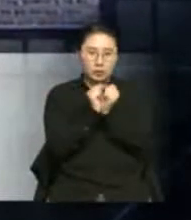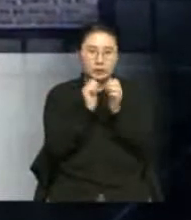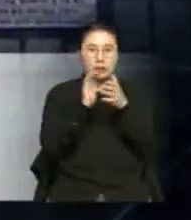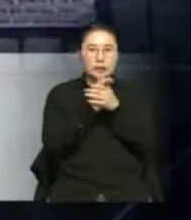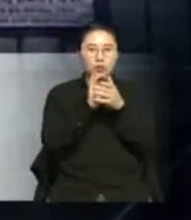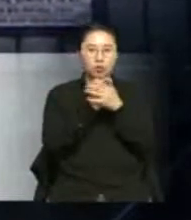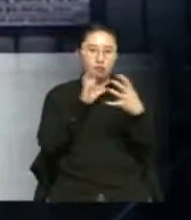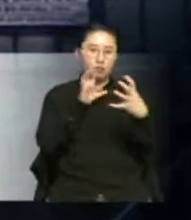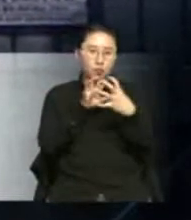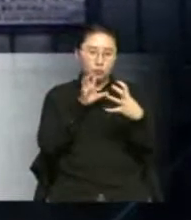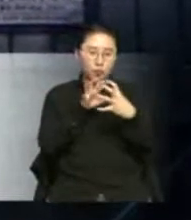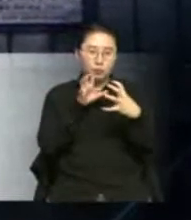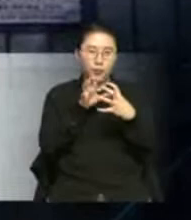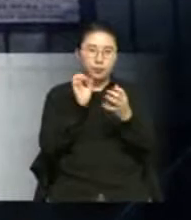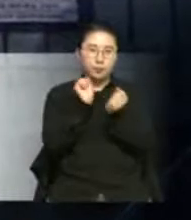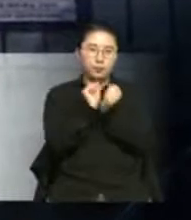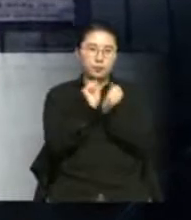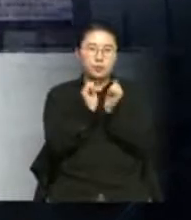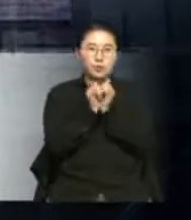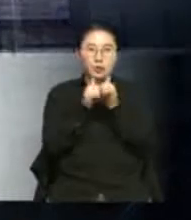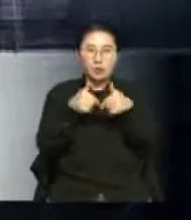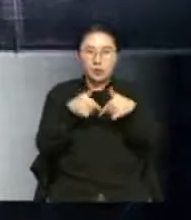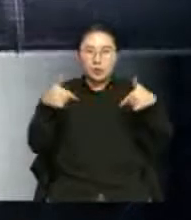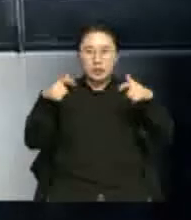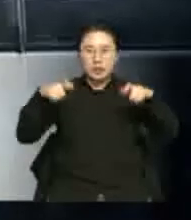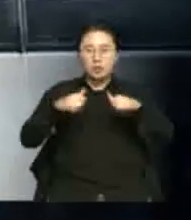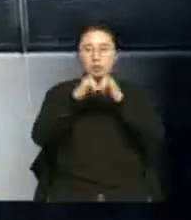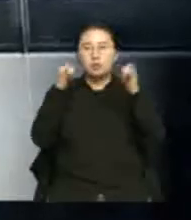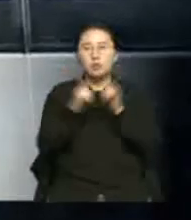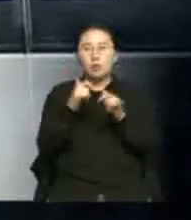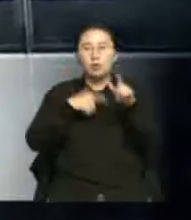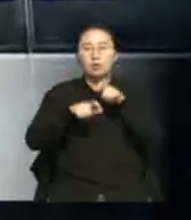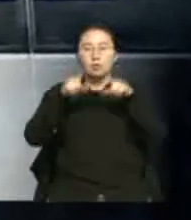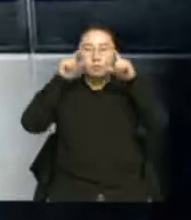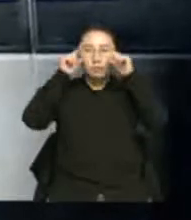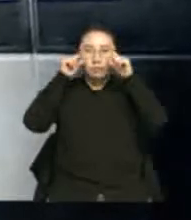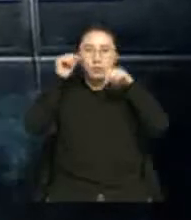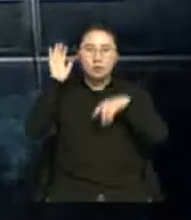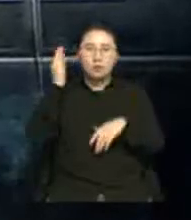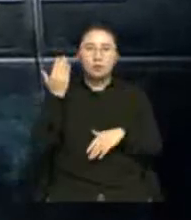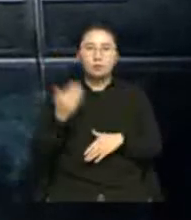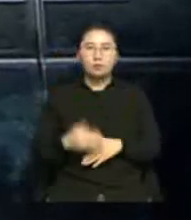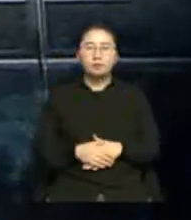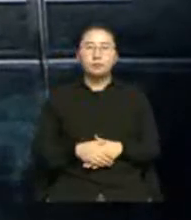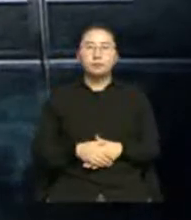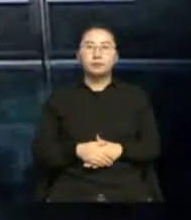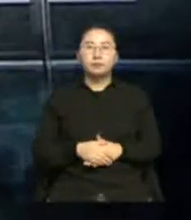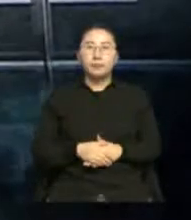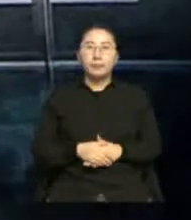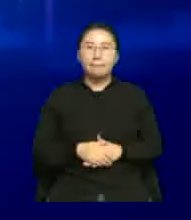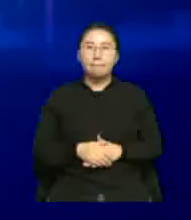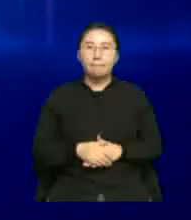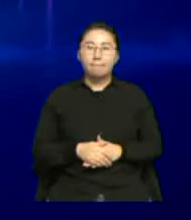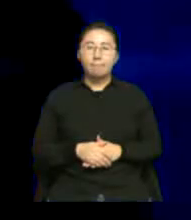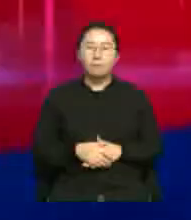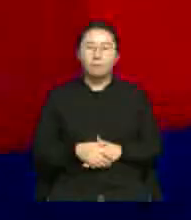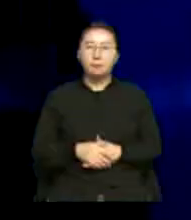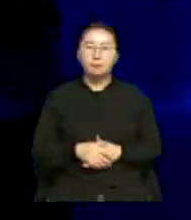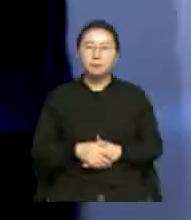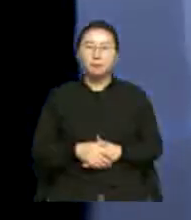친구 모임에서 감염된 환자가 늘면서 지역사회가 더욱 긴장하고 있습니다 박성화 기자의 보돕니다